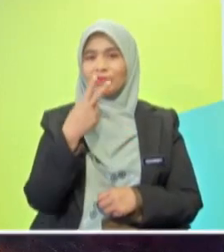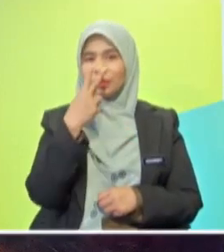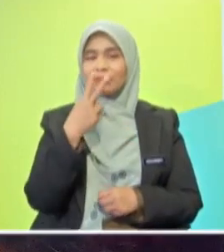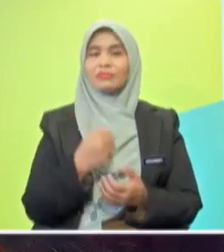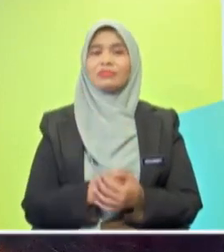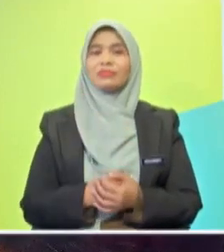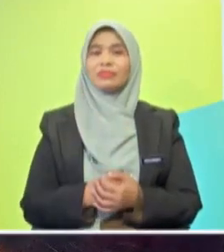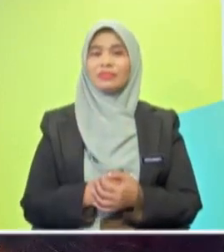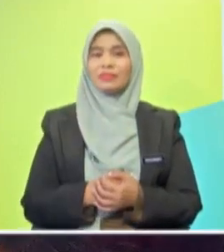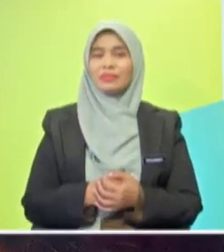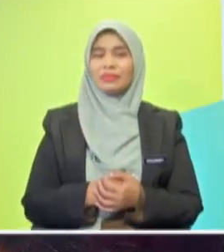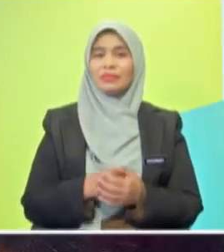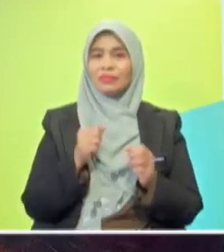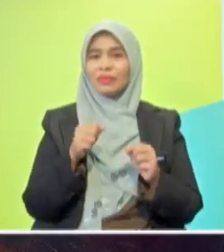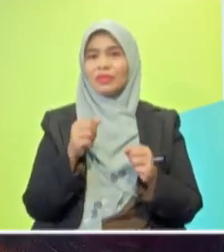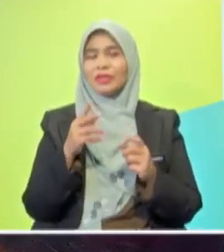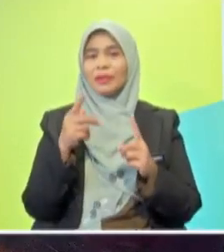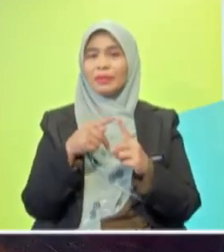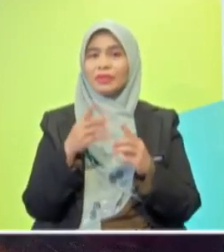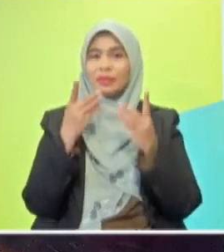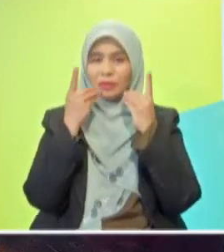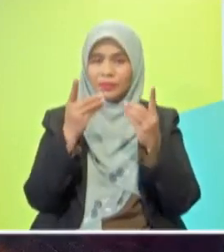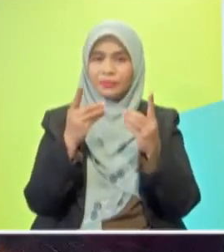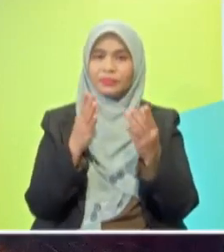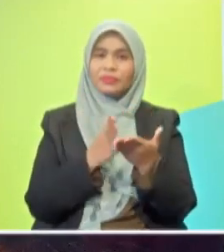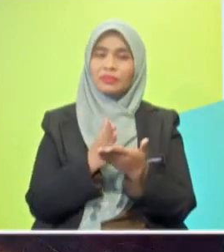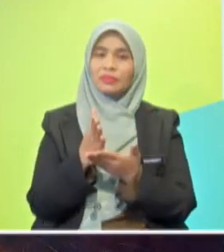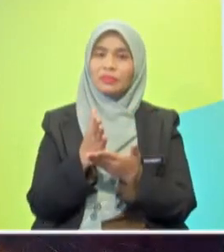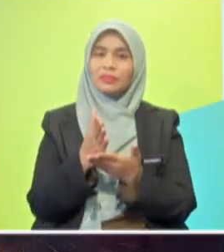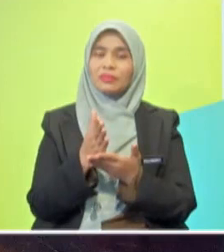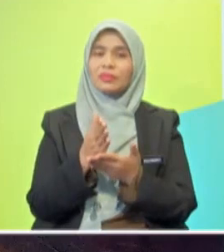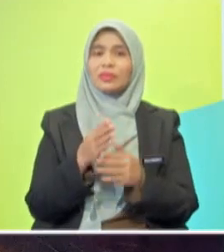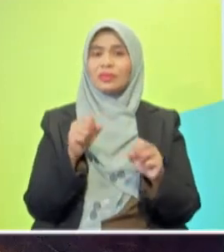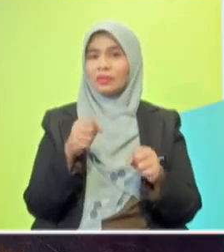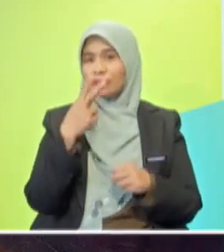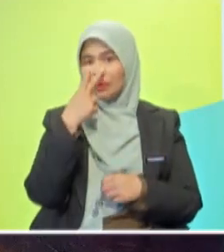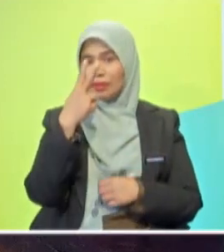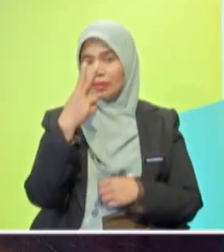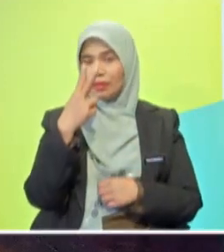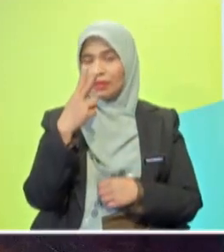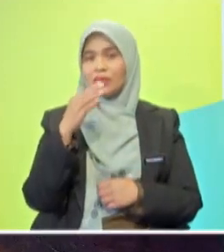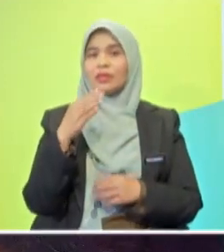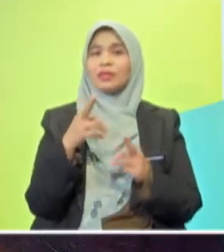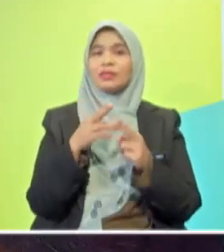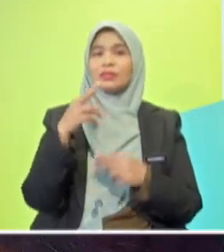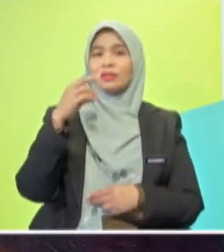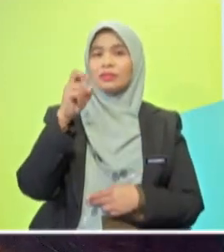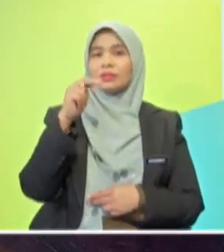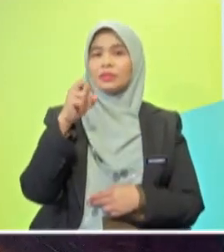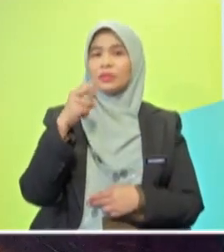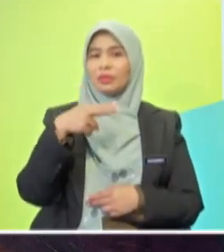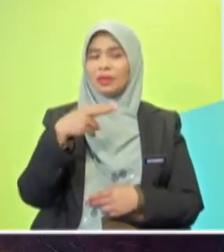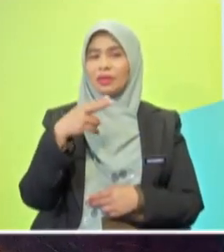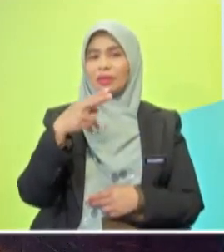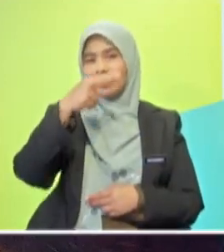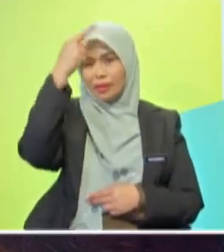kepada dosalah ya. Okay, seterusnya kita lihat contoh sunnah Rasulullah dalam berpakaian.